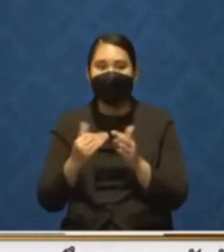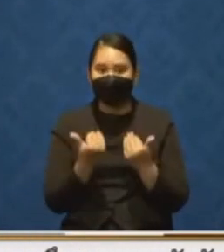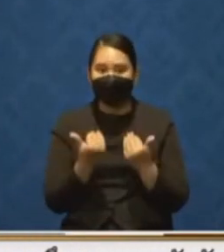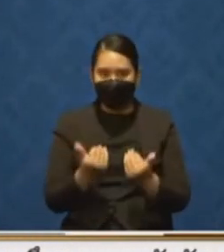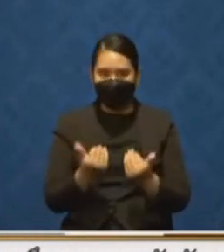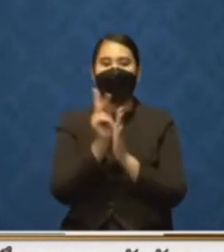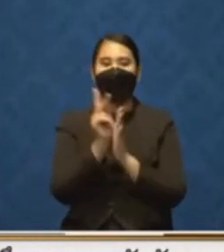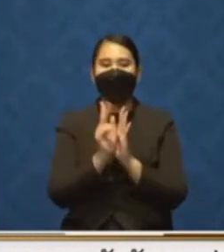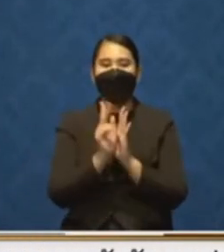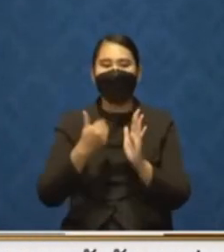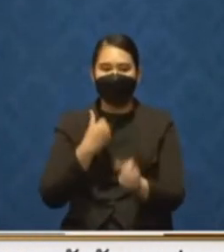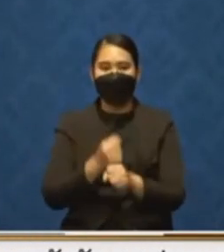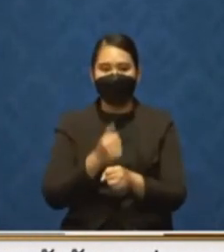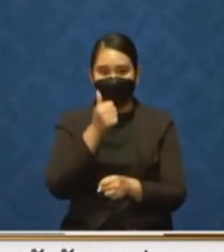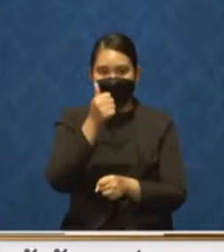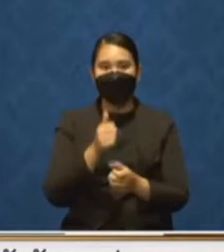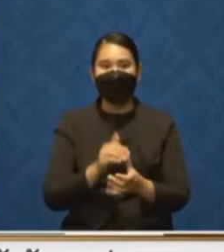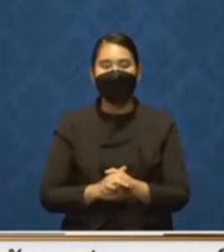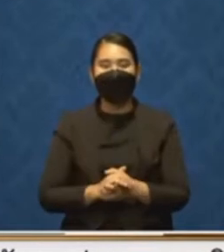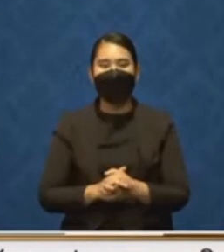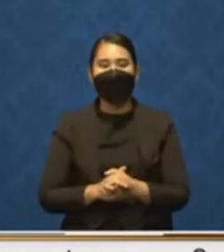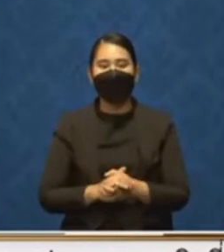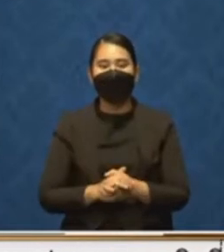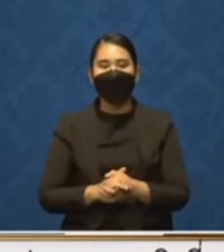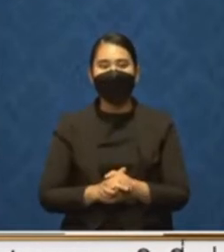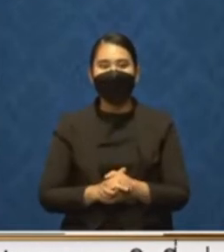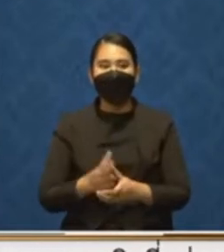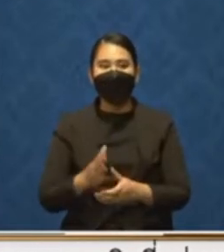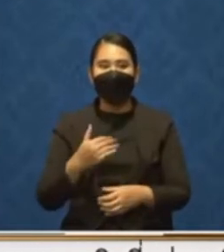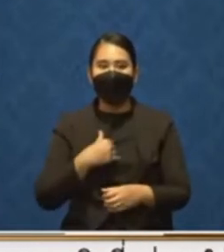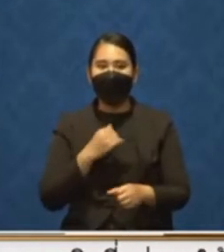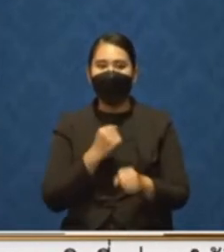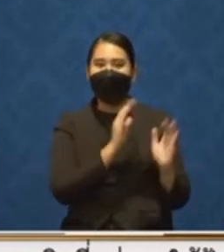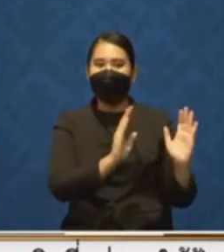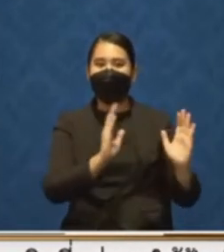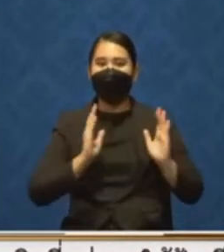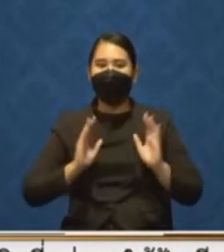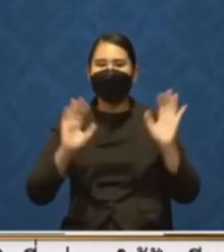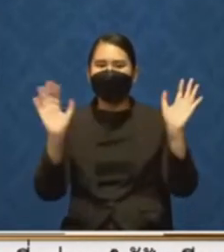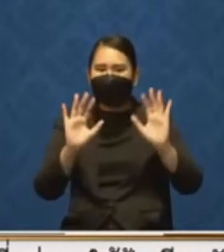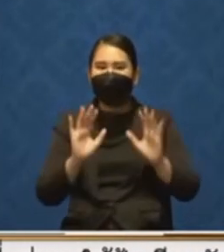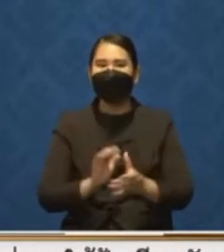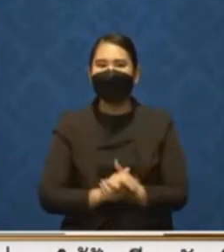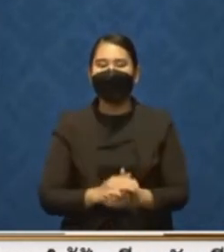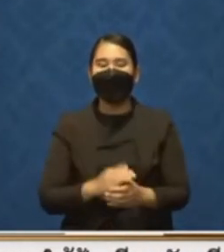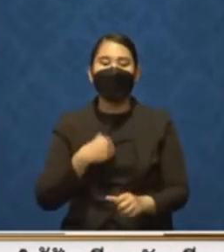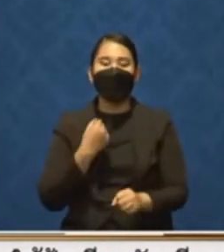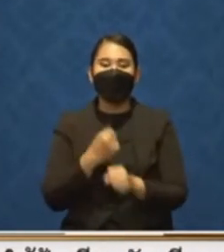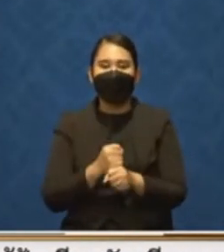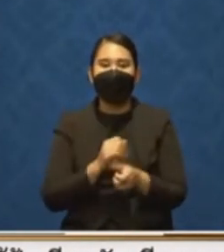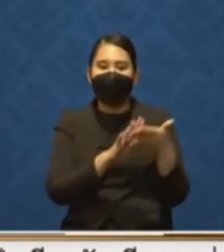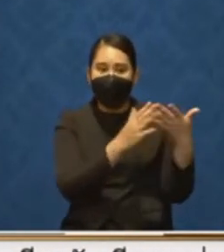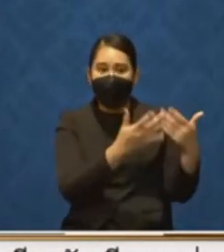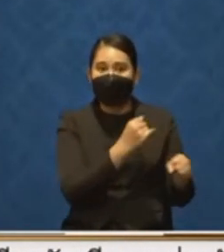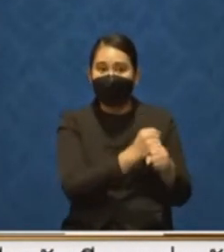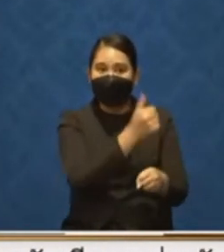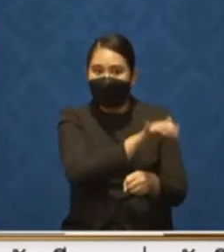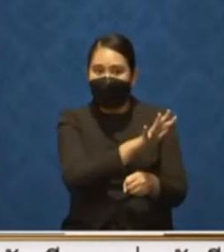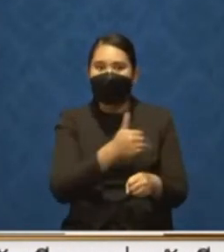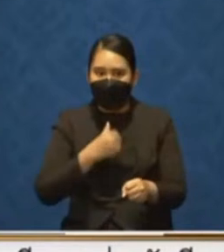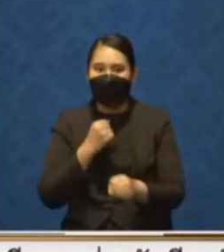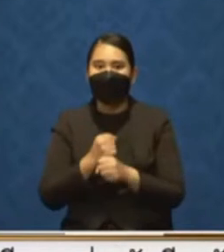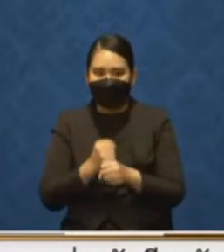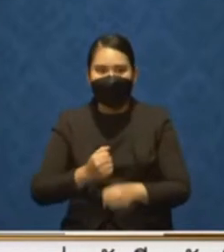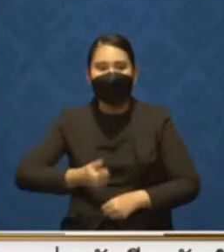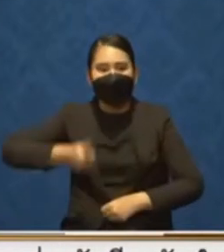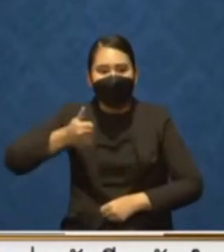มันก็ได้ทำได้นั้นเองผมไม่ว่าเลียนแบบใครแล้วนะนางอะไรที่เขาทำไว้แล้วต้องทำให้ได้ผมก็จะทำไม่ได้ทำมันได้